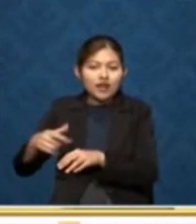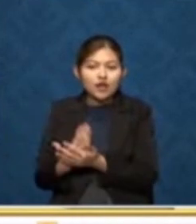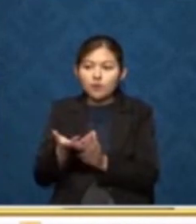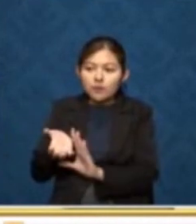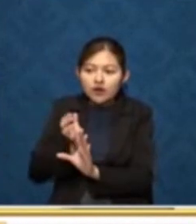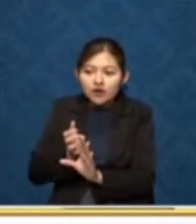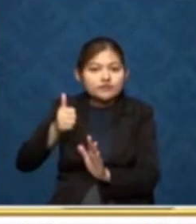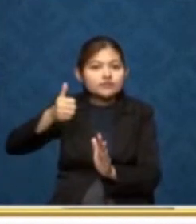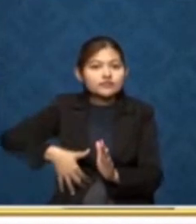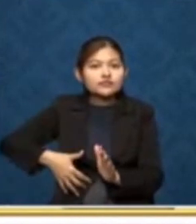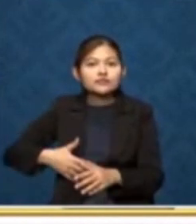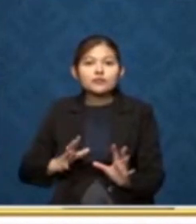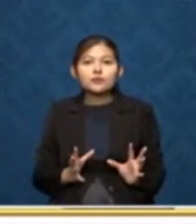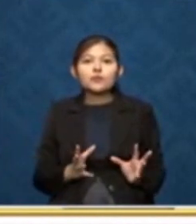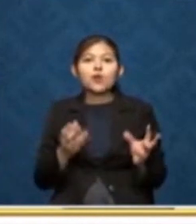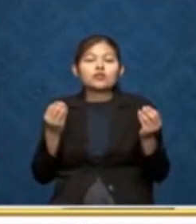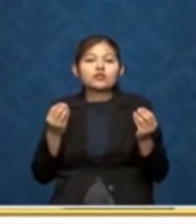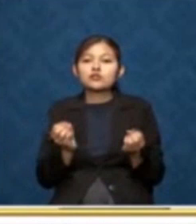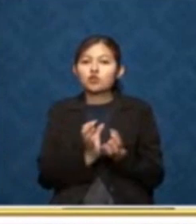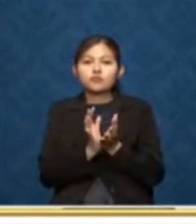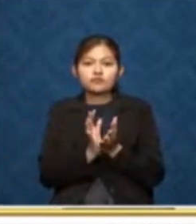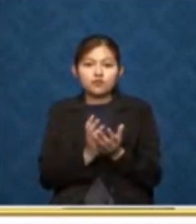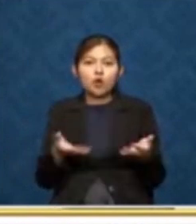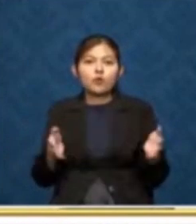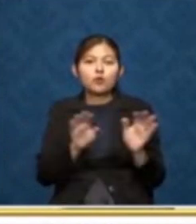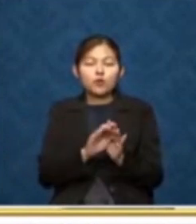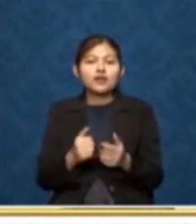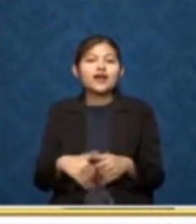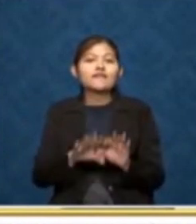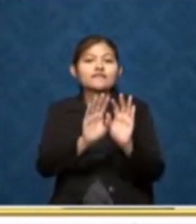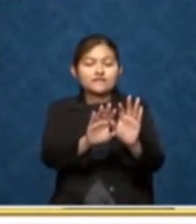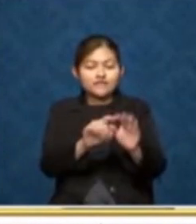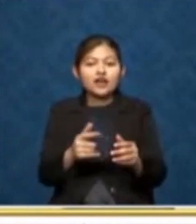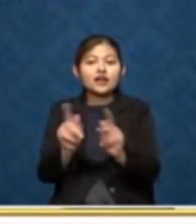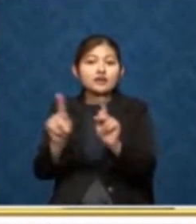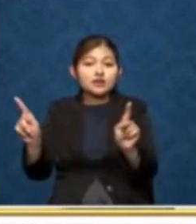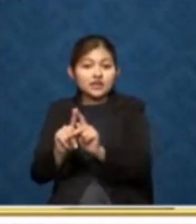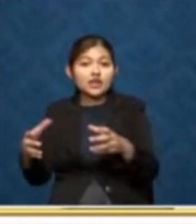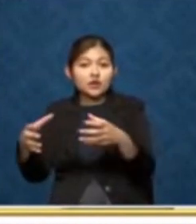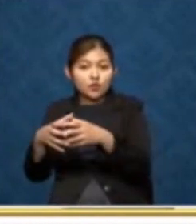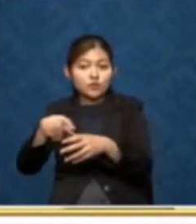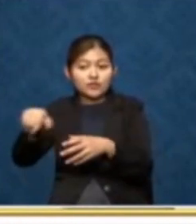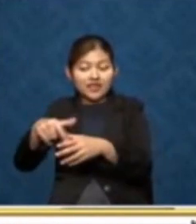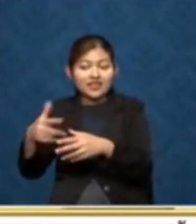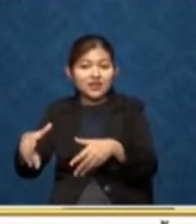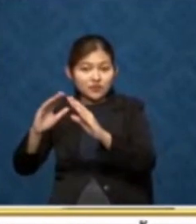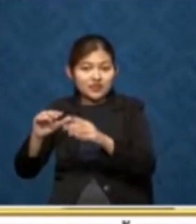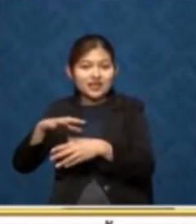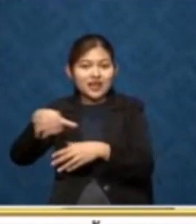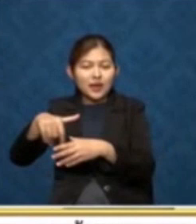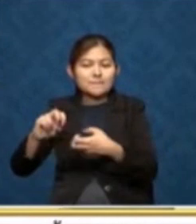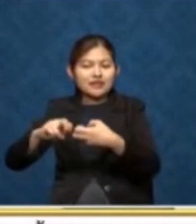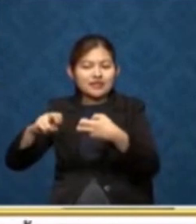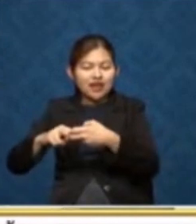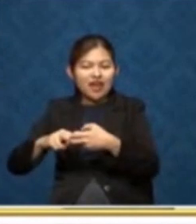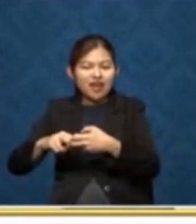งนี้ก็เพื่อให้การพิจารณาของคณะกรรมการวิสามัญชุดนี้มีการพิจารณาปัญหาเกี่ยวกับหนี้สินครัวเรือนให้รอบ